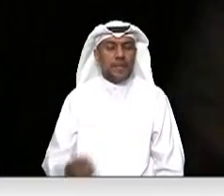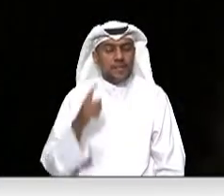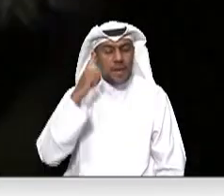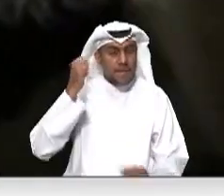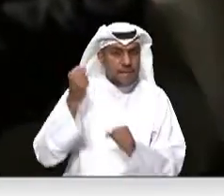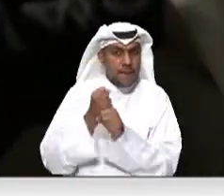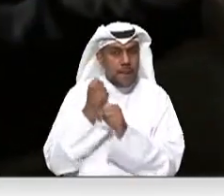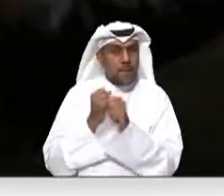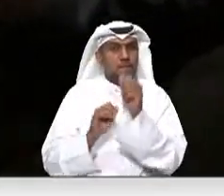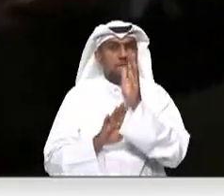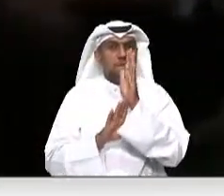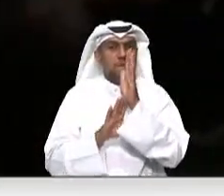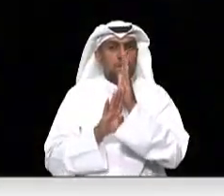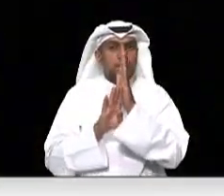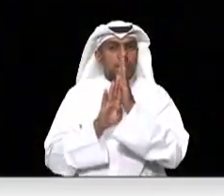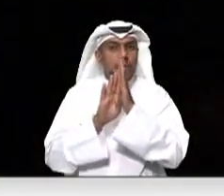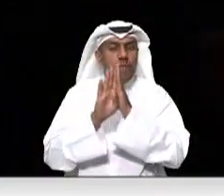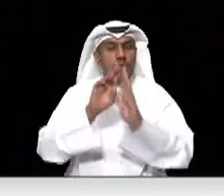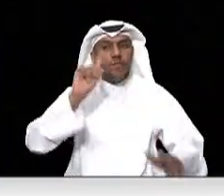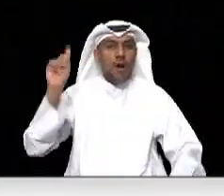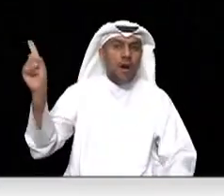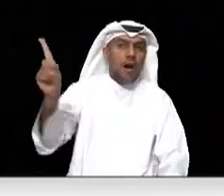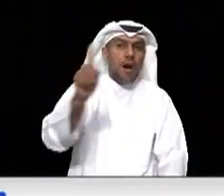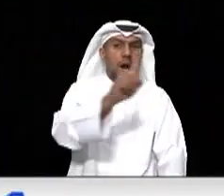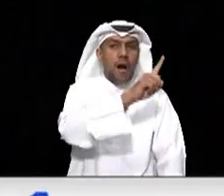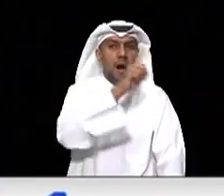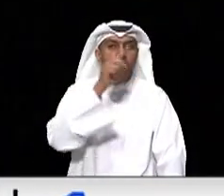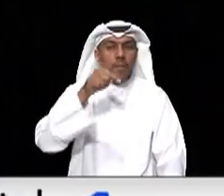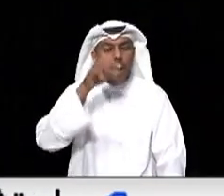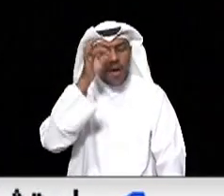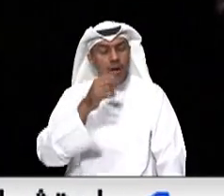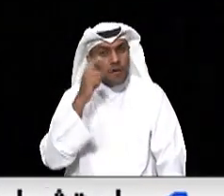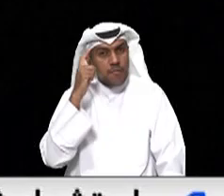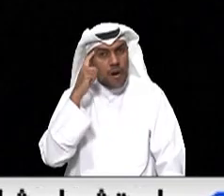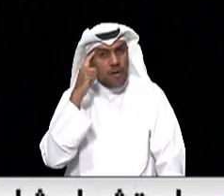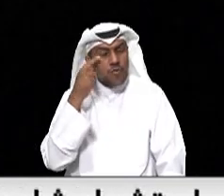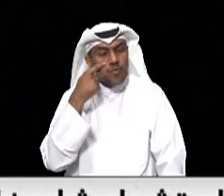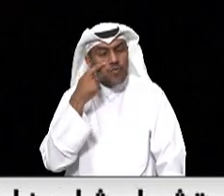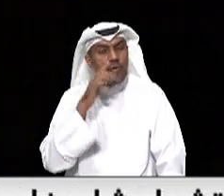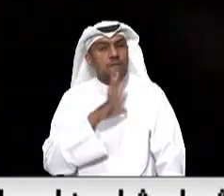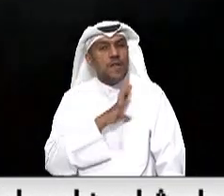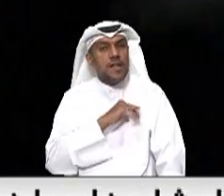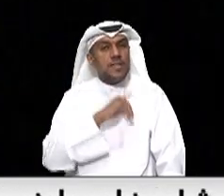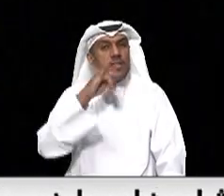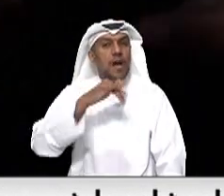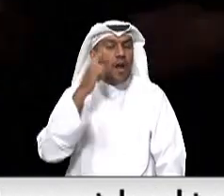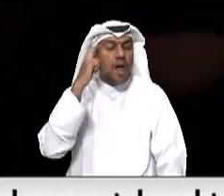في تحول الراي العام العالمي اتجاه ما يجري في فلسطين